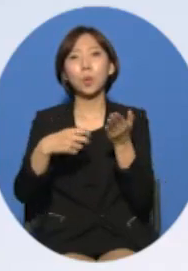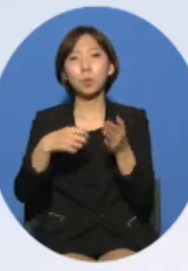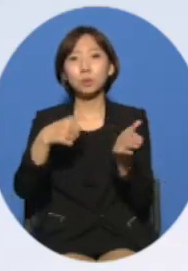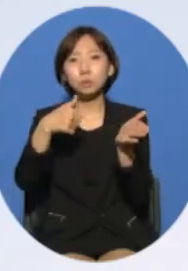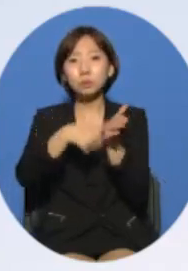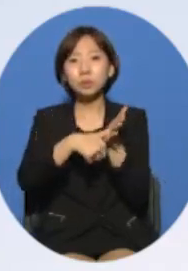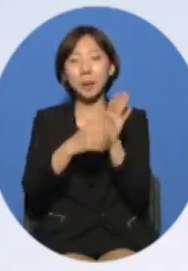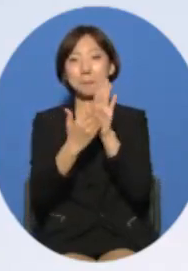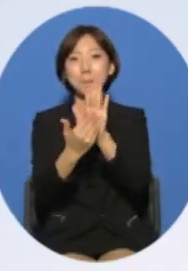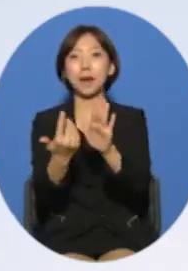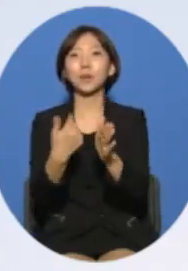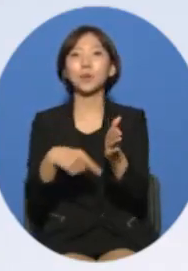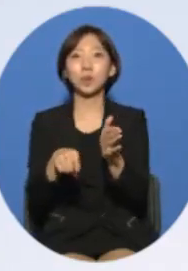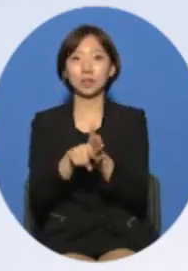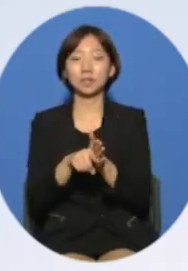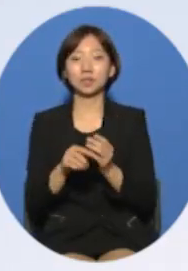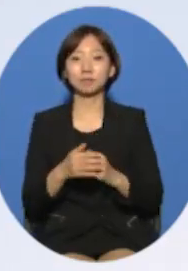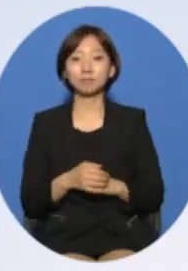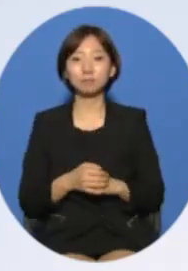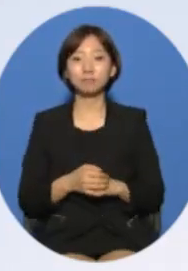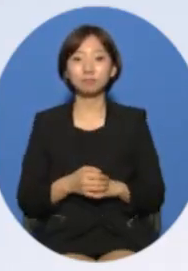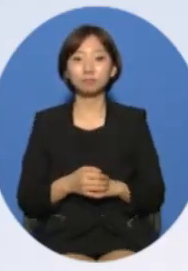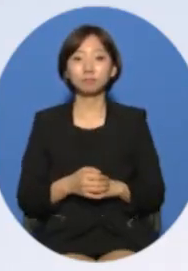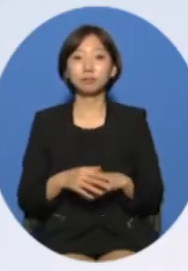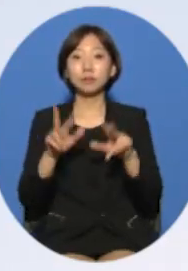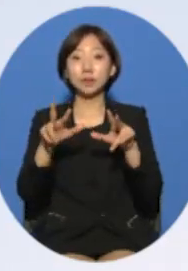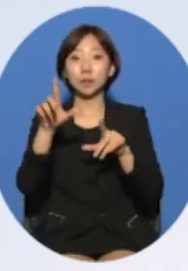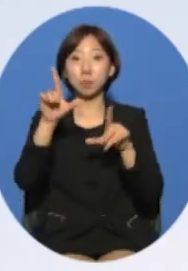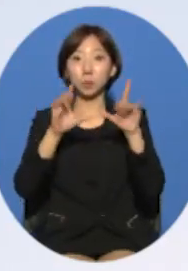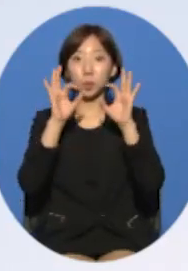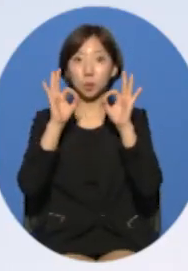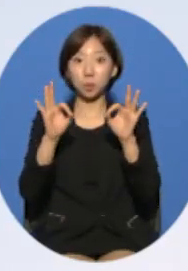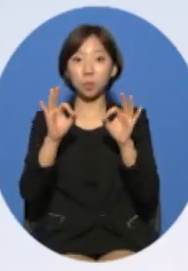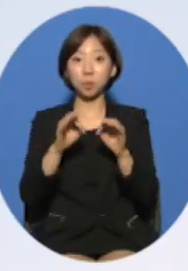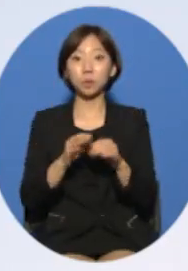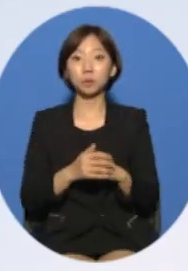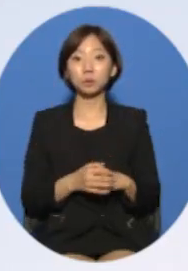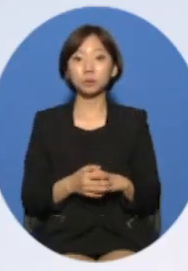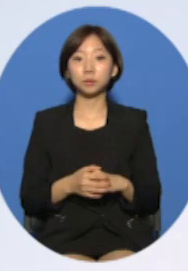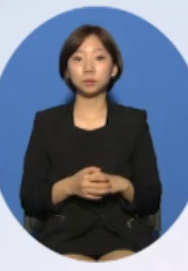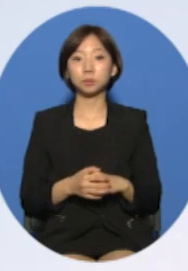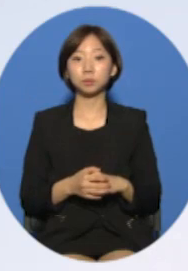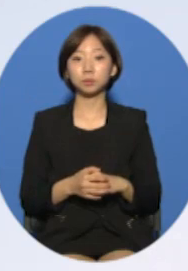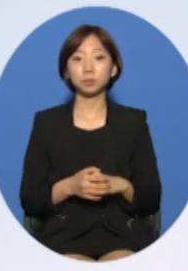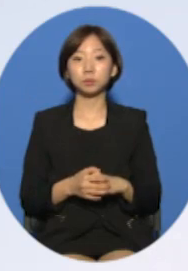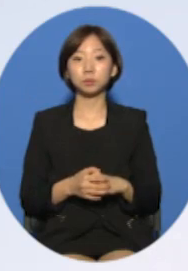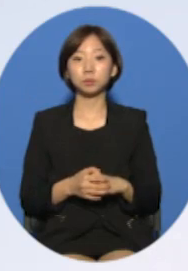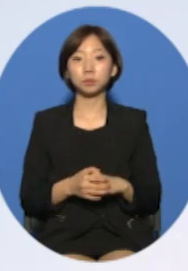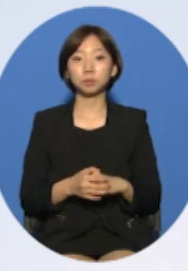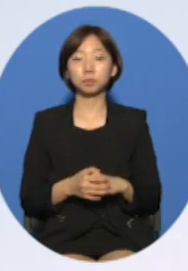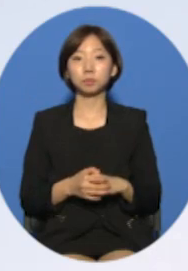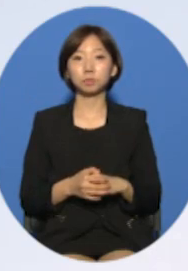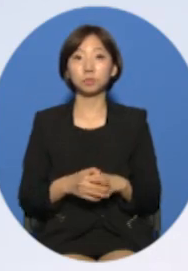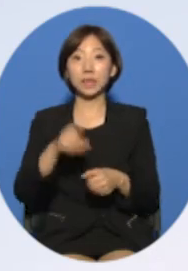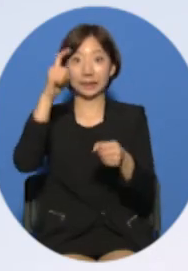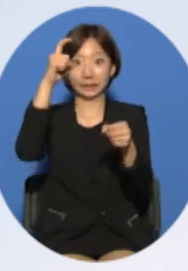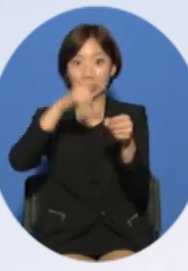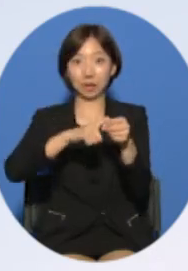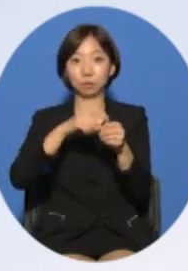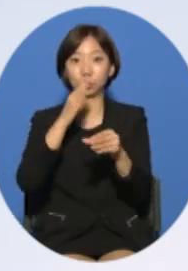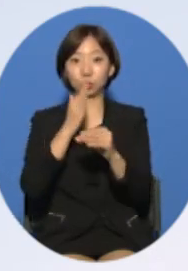오늘 처음 알게 된 사실입니다. 자, 지금 보면 여기도 투표한 봉인을 하는 거죠? 지금 여기는 이제 보니까 열쇠를 지금 끼우고